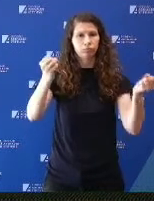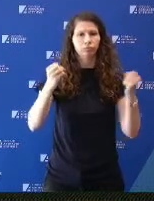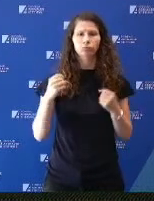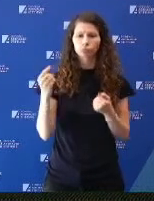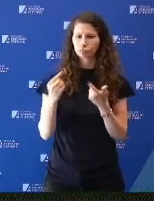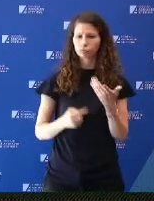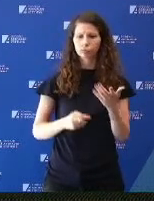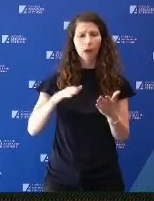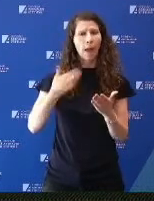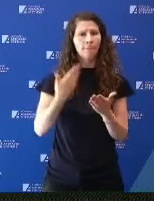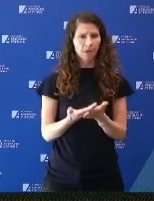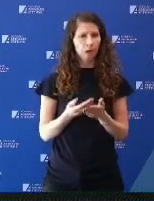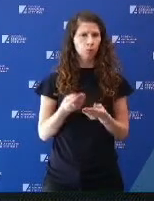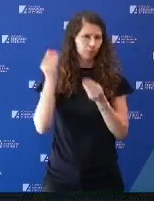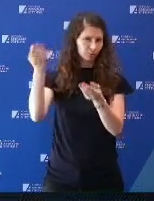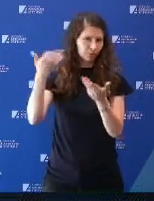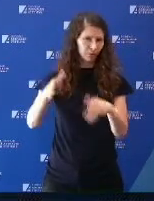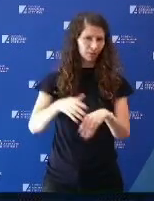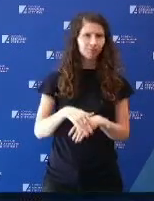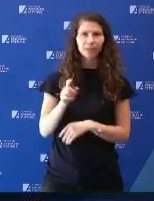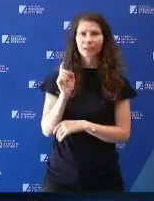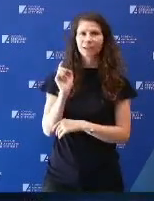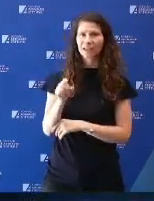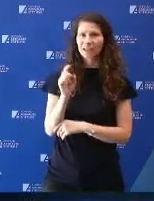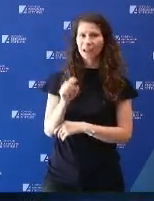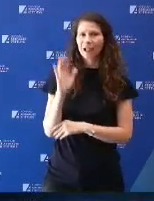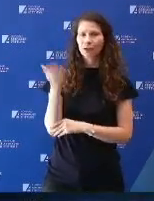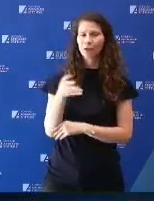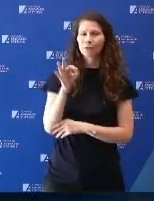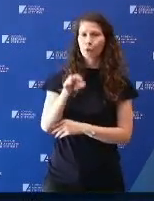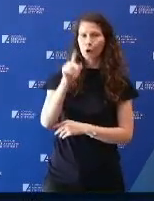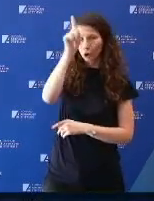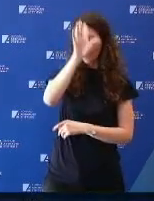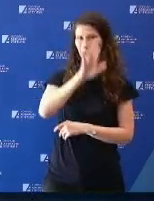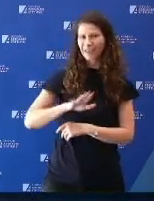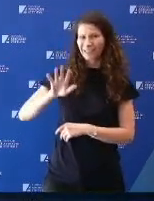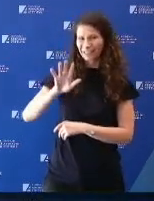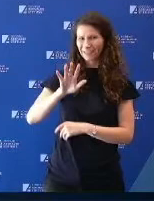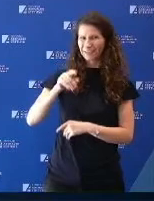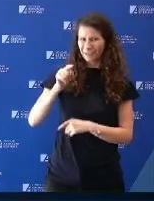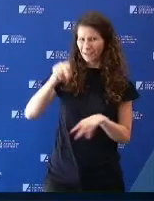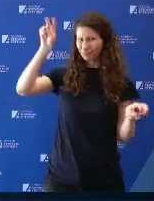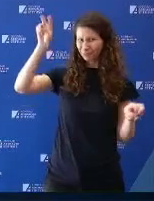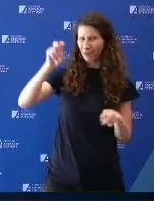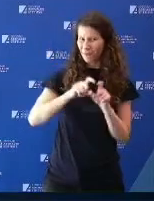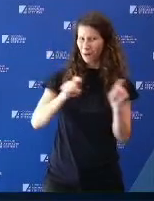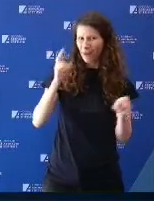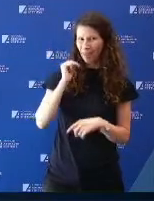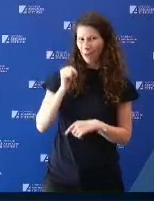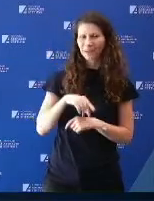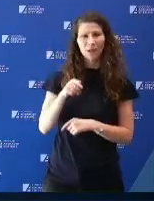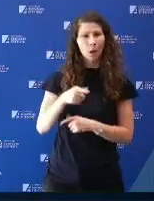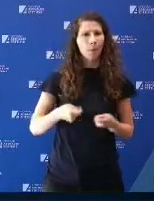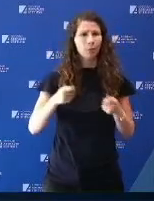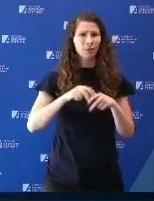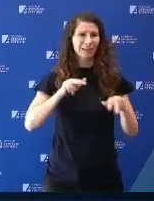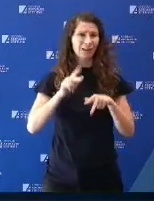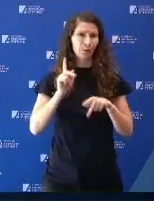eigentlich abgegeben. Digital Service for Germany heißt die Firma, genau. Und soll die Bundesregierung da